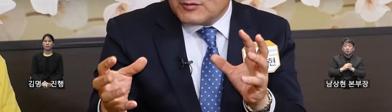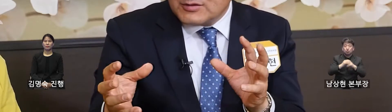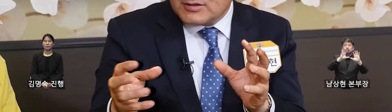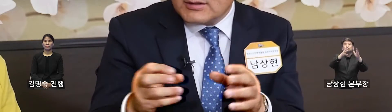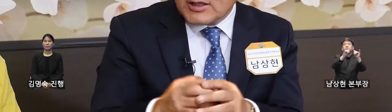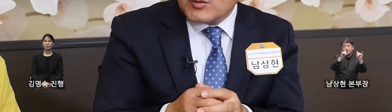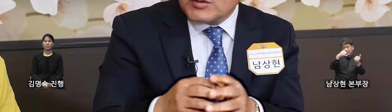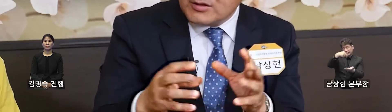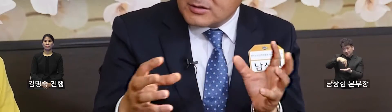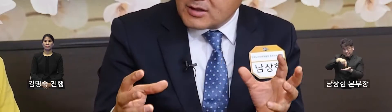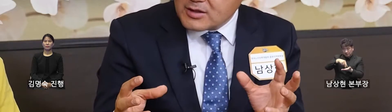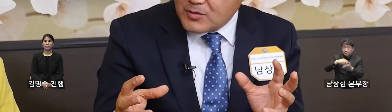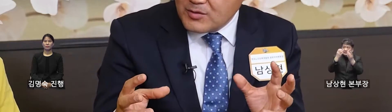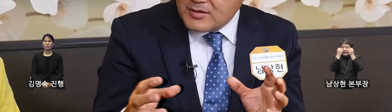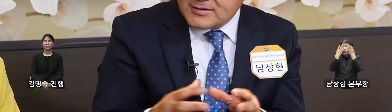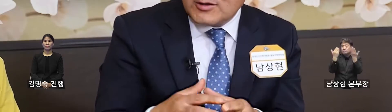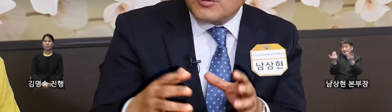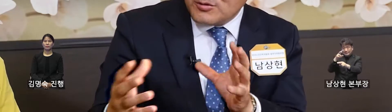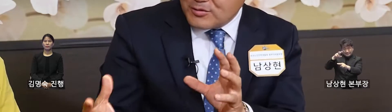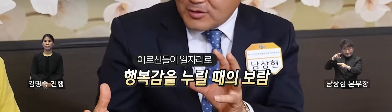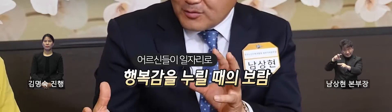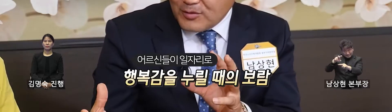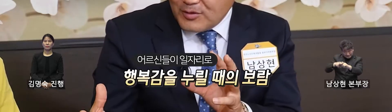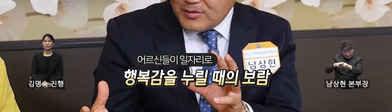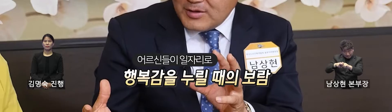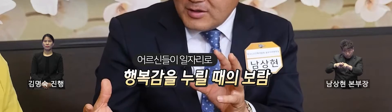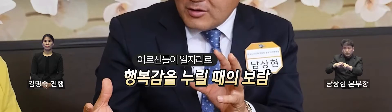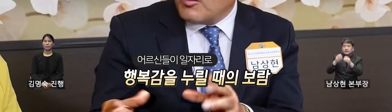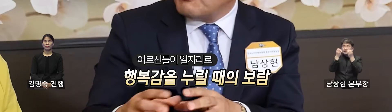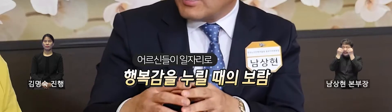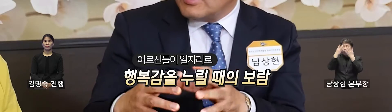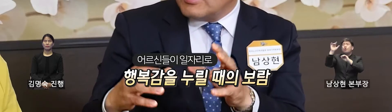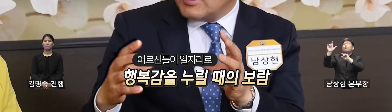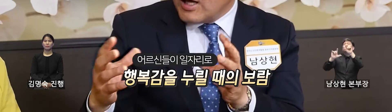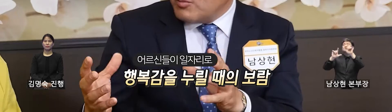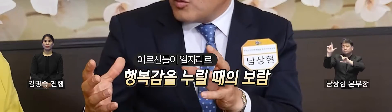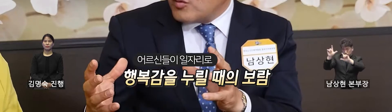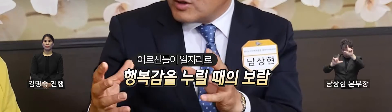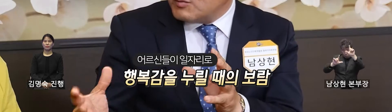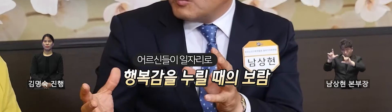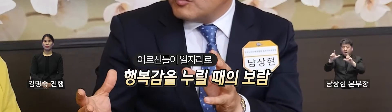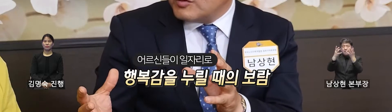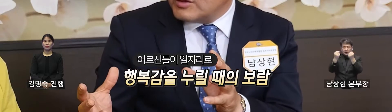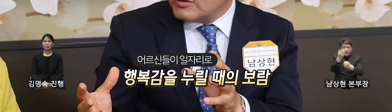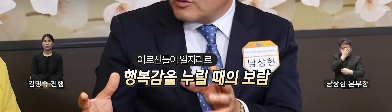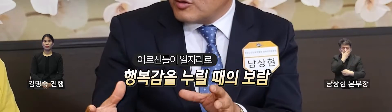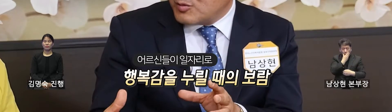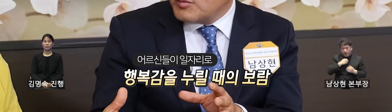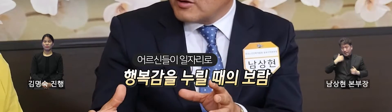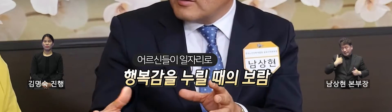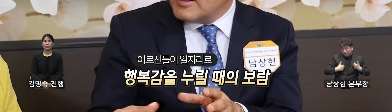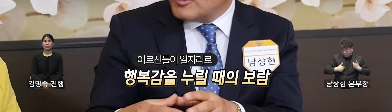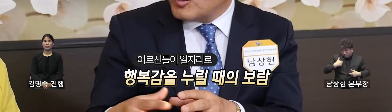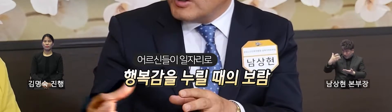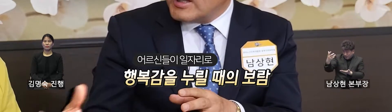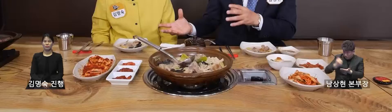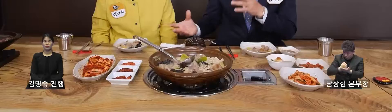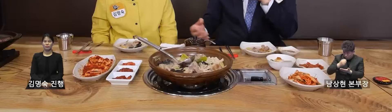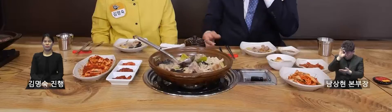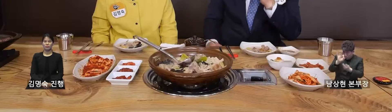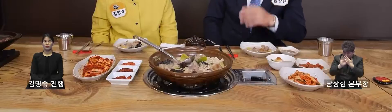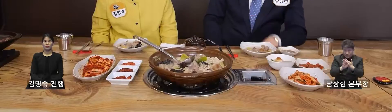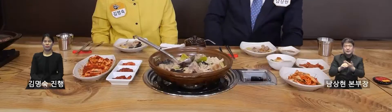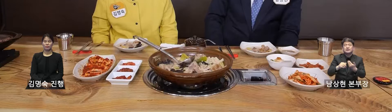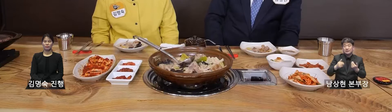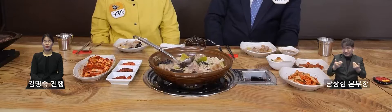입장에서 이분들이 새로운 일자리로 새로운 형태로 많은 행복과 기쁨을 누리는 걸로 보면 또